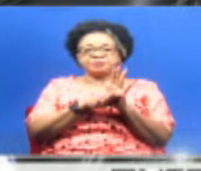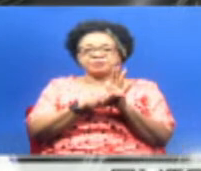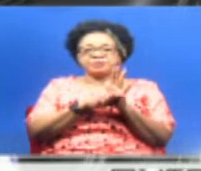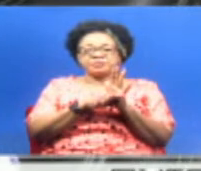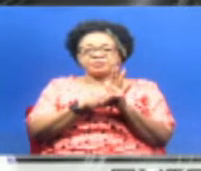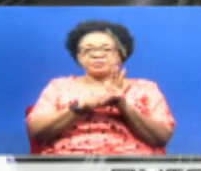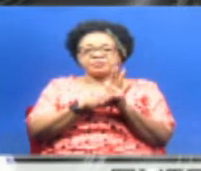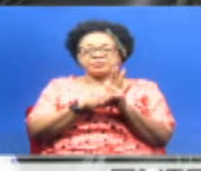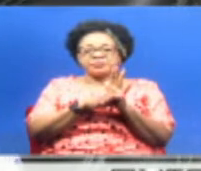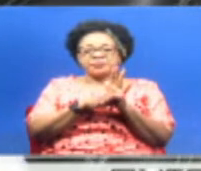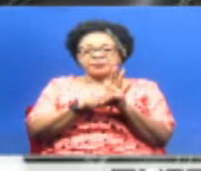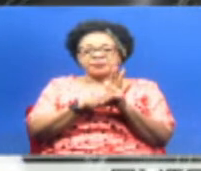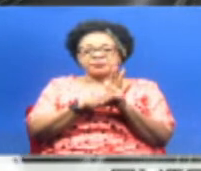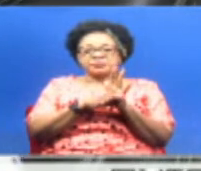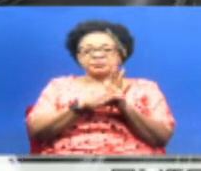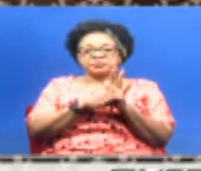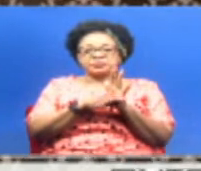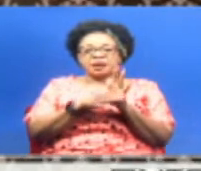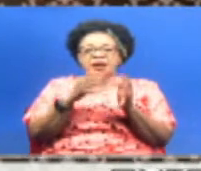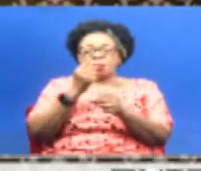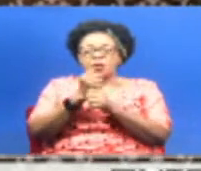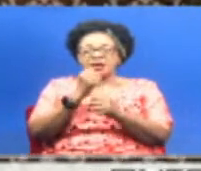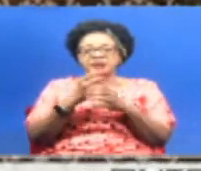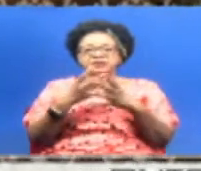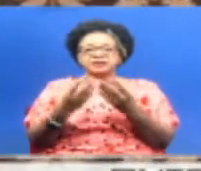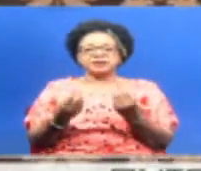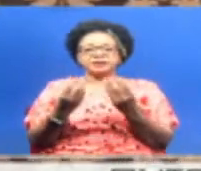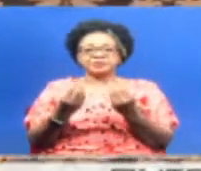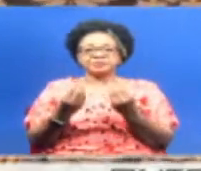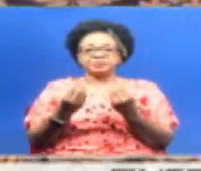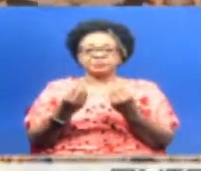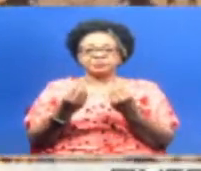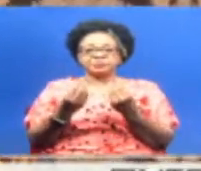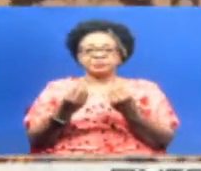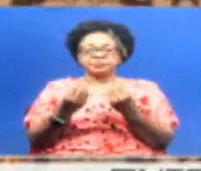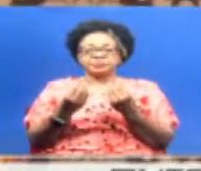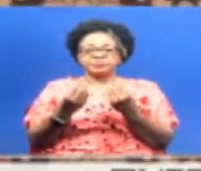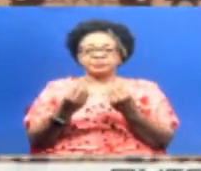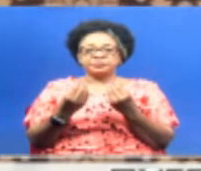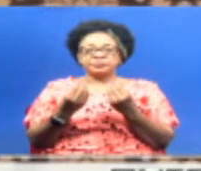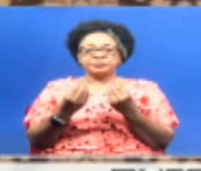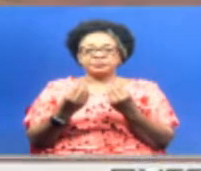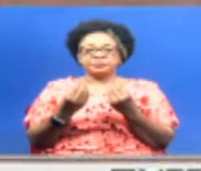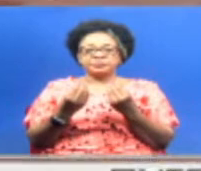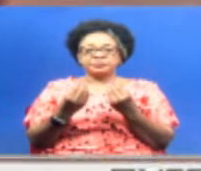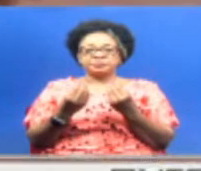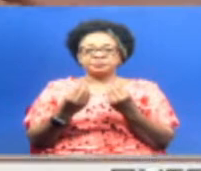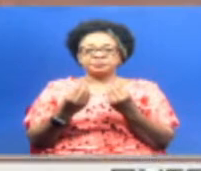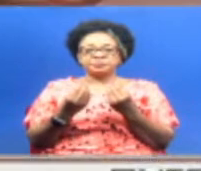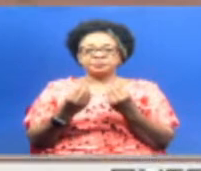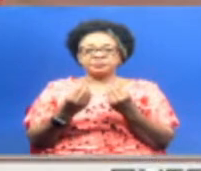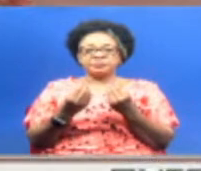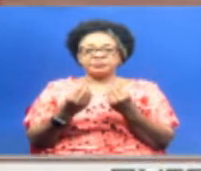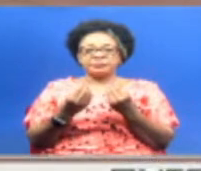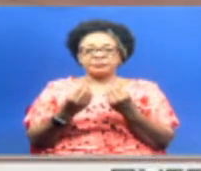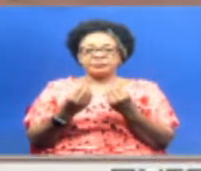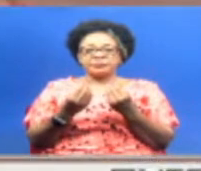namaanisha kwa sasa kazi imekuwa rahisi. Wamba kibunu Uganda.